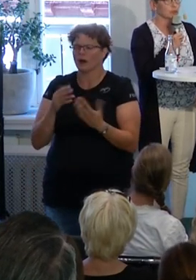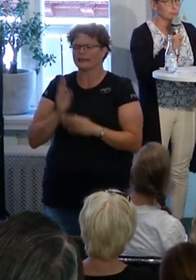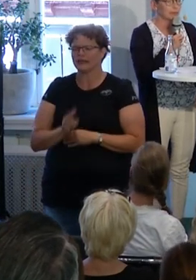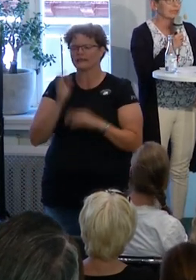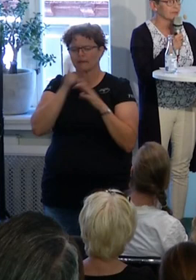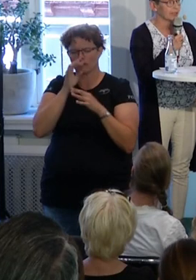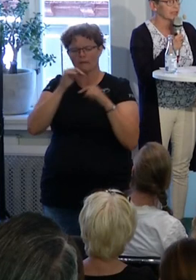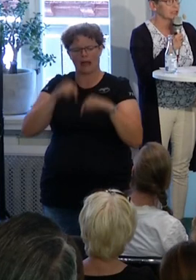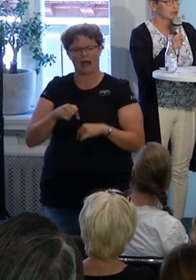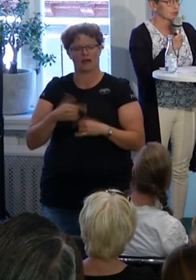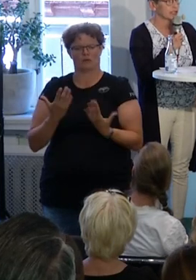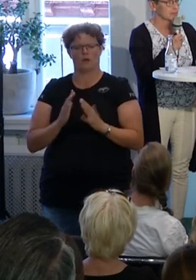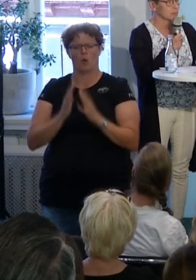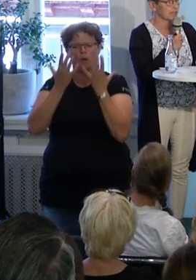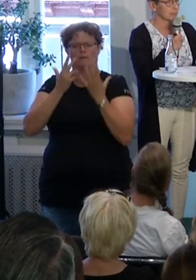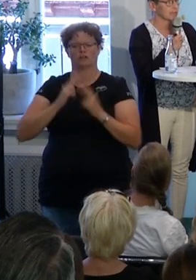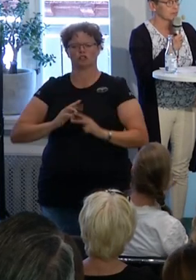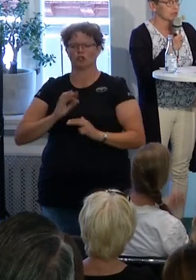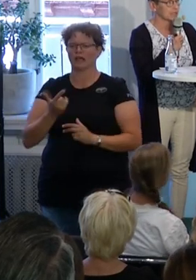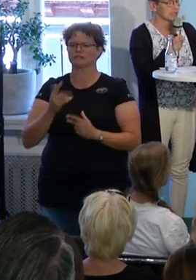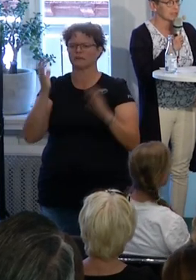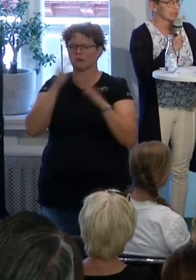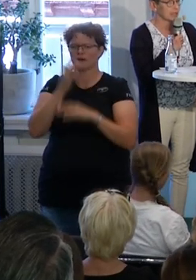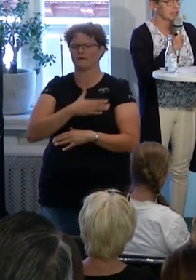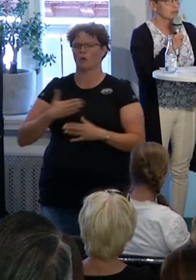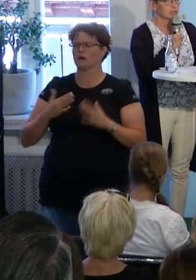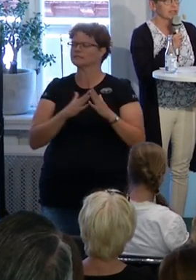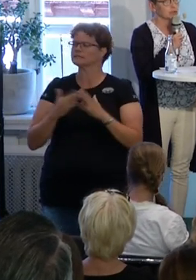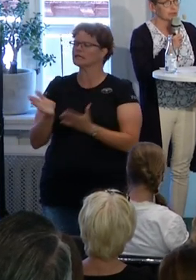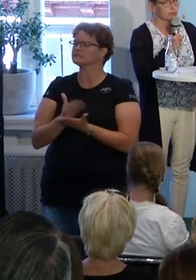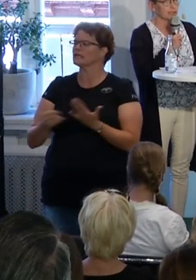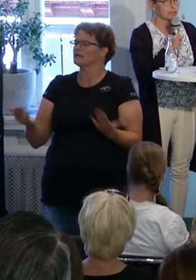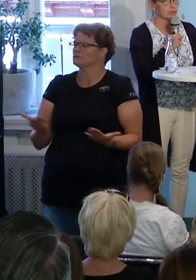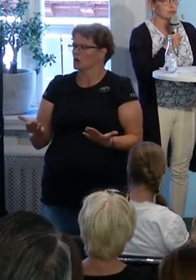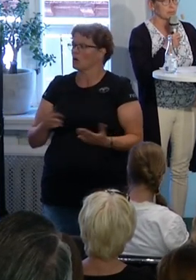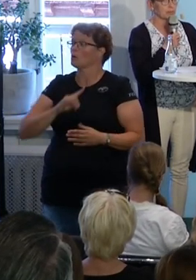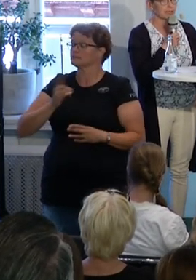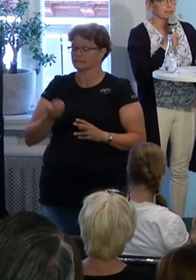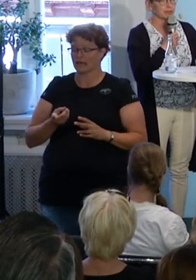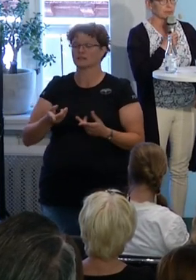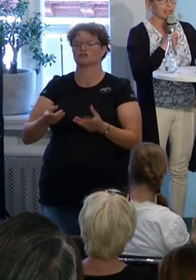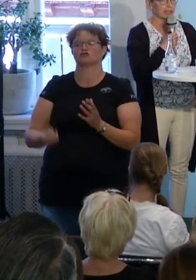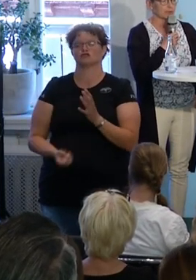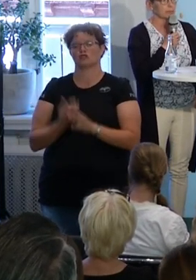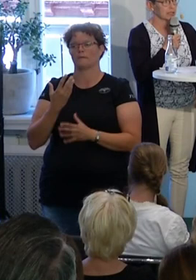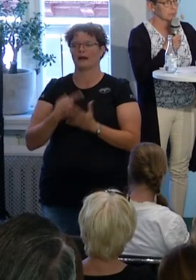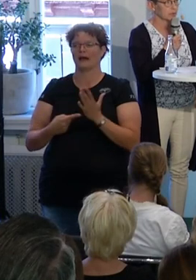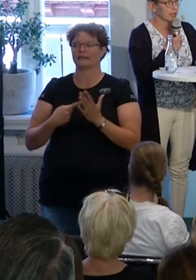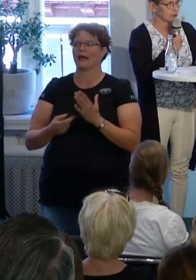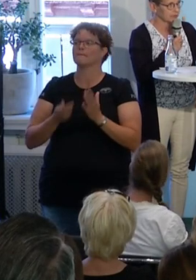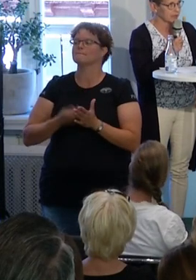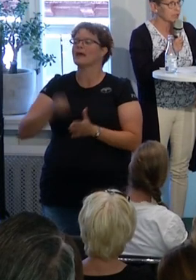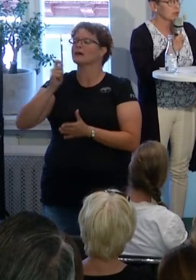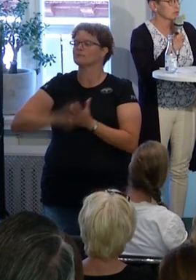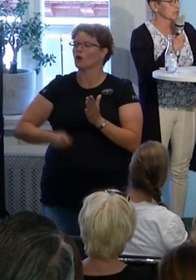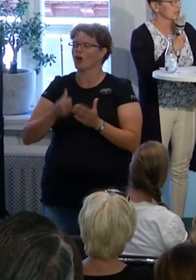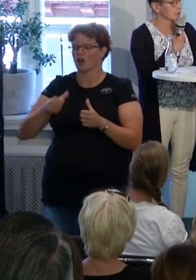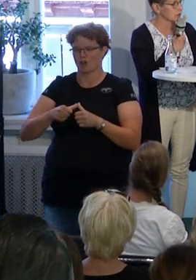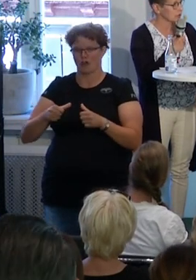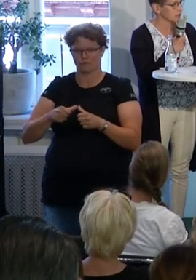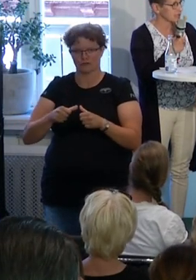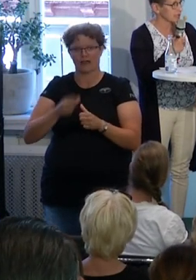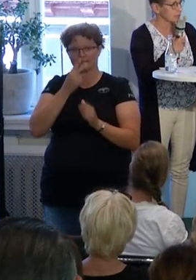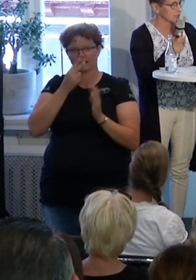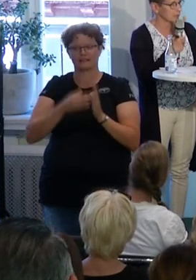här? De upplevda trygghetsproblemen i våran stadsdel och sen utifrån det så skapar man ett, ja, man kallar det för medborgarlöfte och ser till